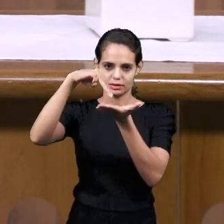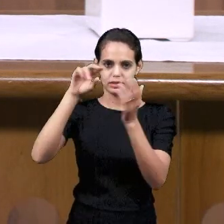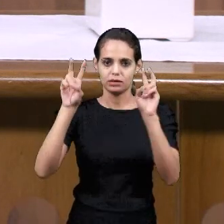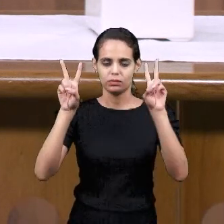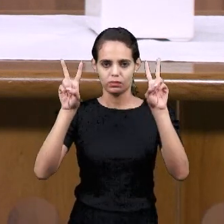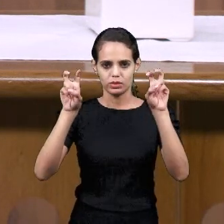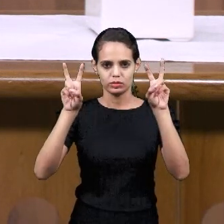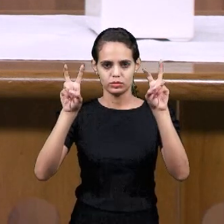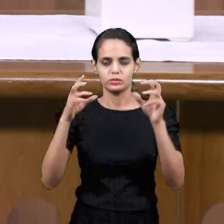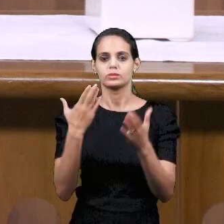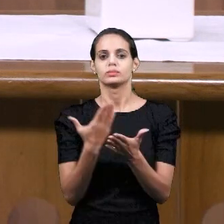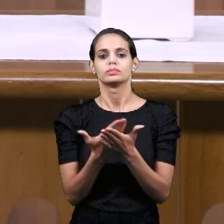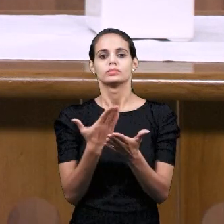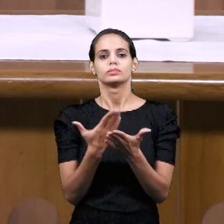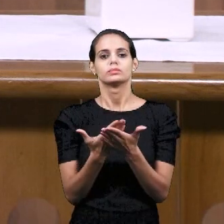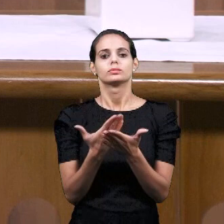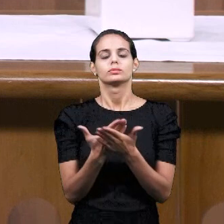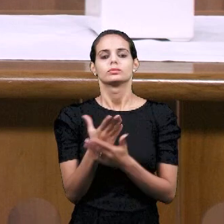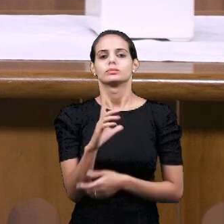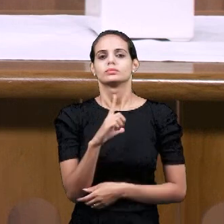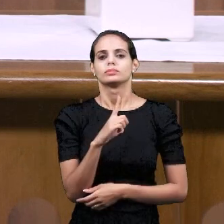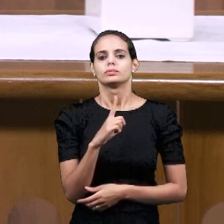qui ont été faites.